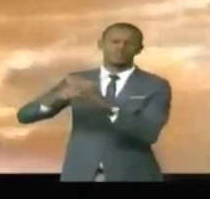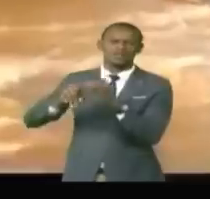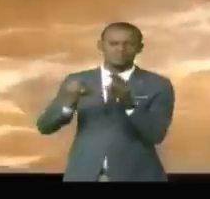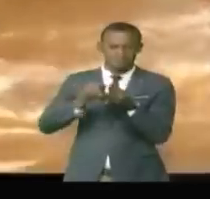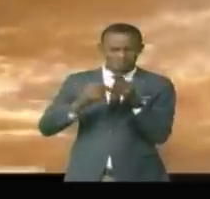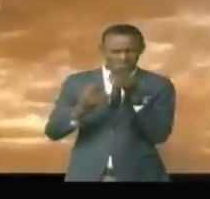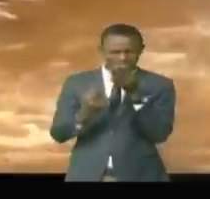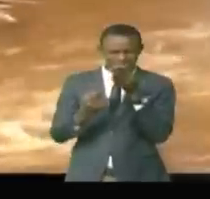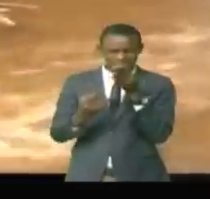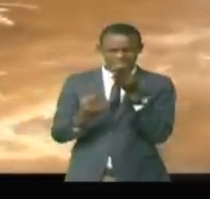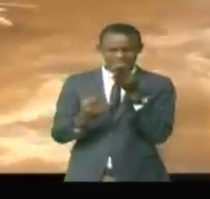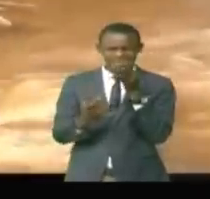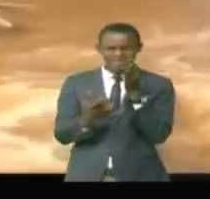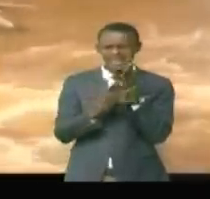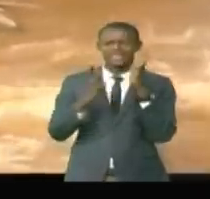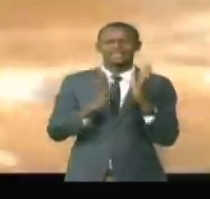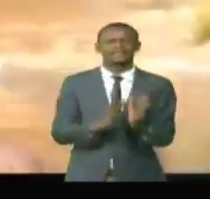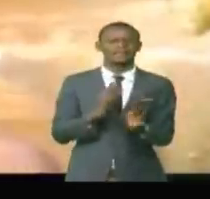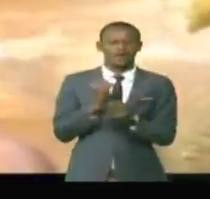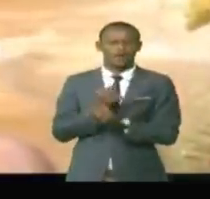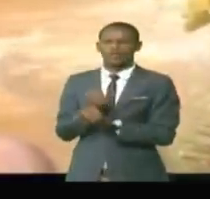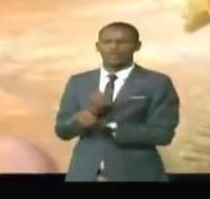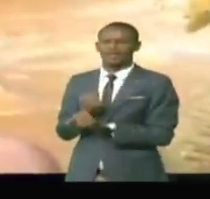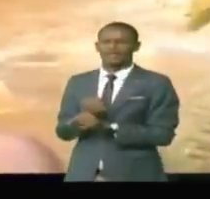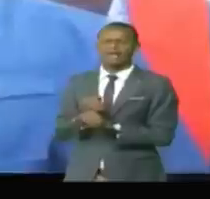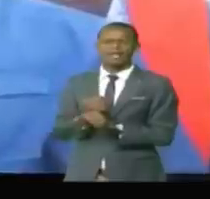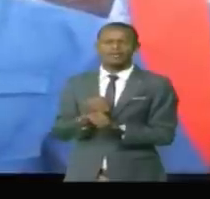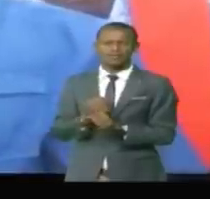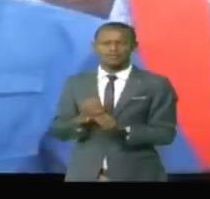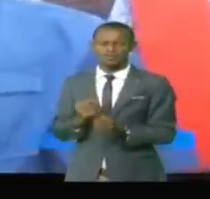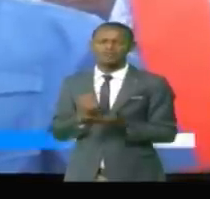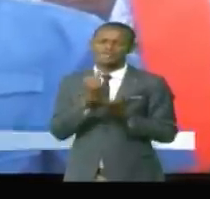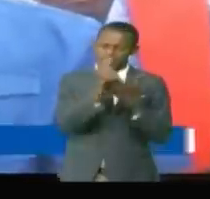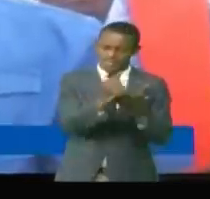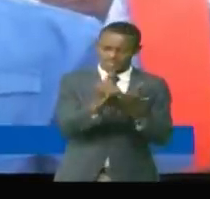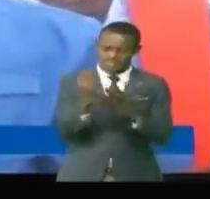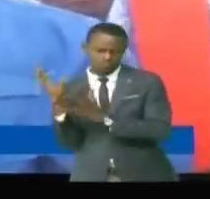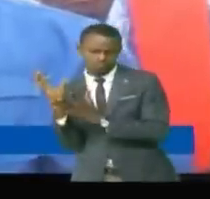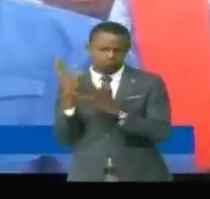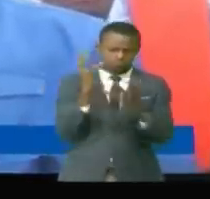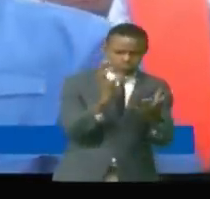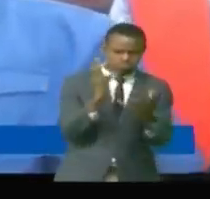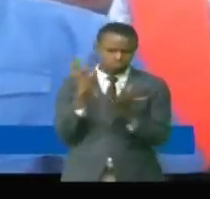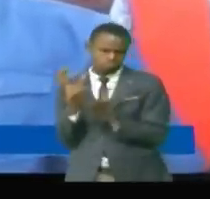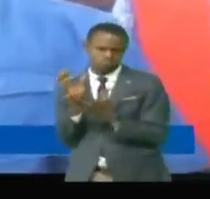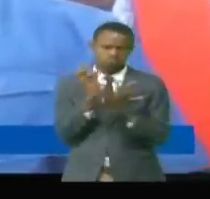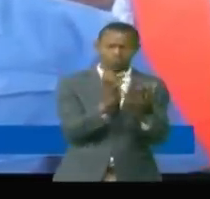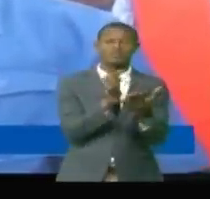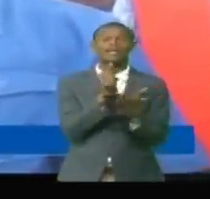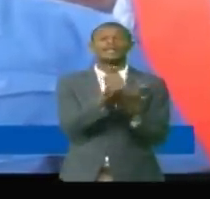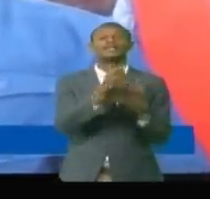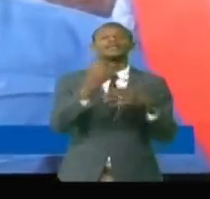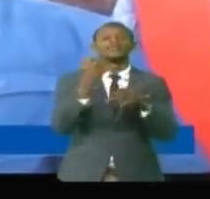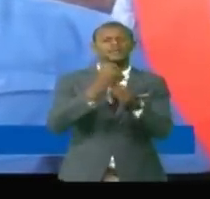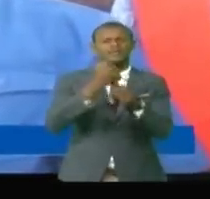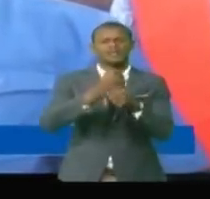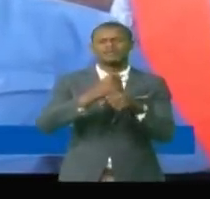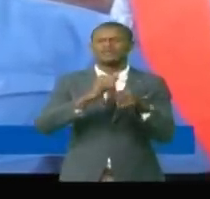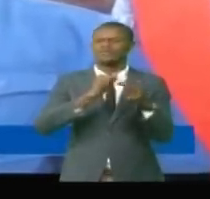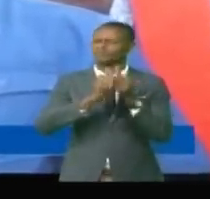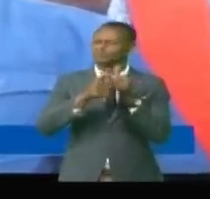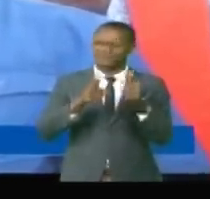ponts, de les aider à bien faire le travail, de telle sorte que ces ponts puissent